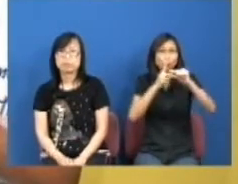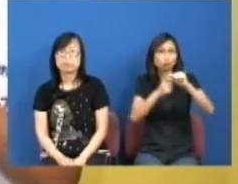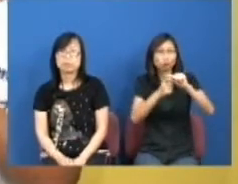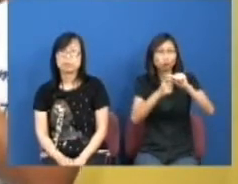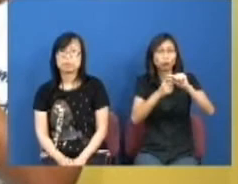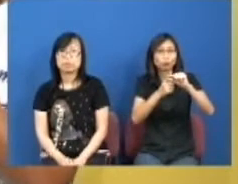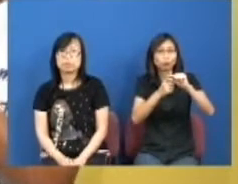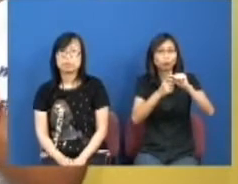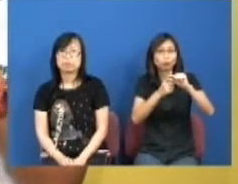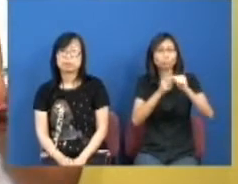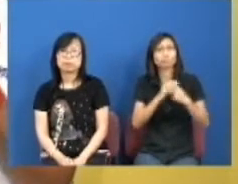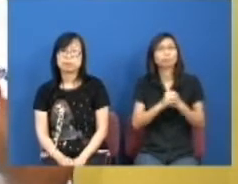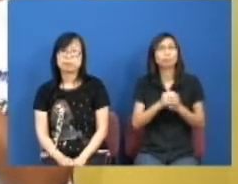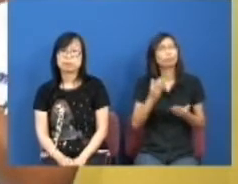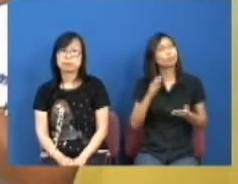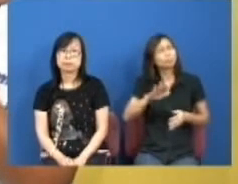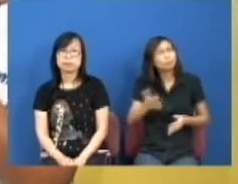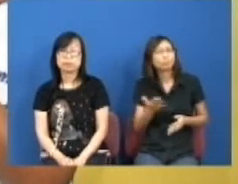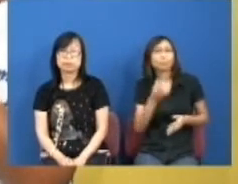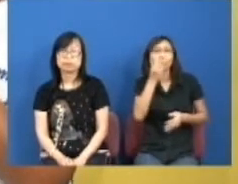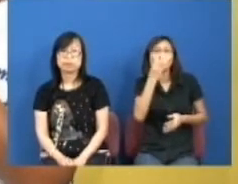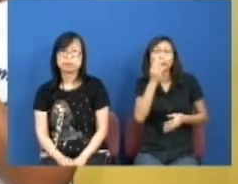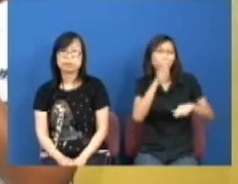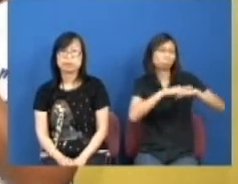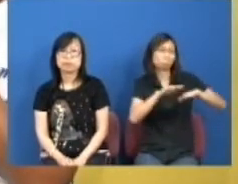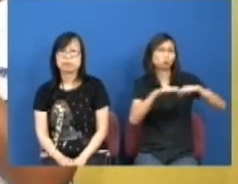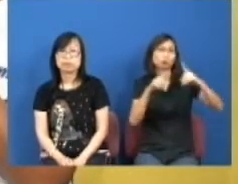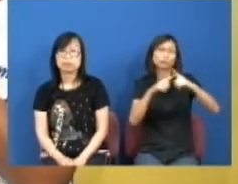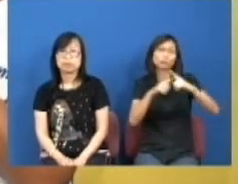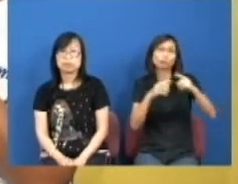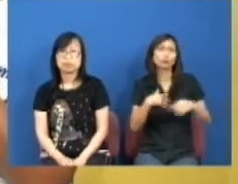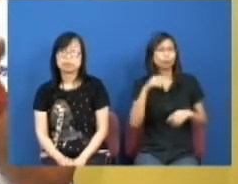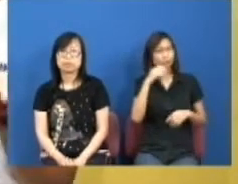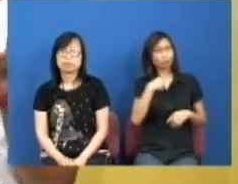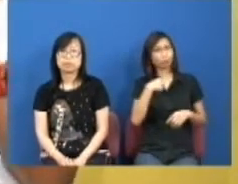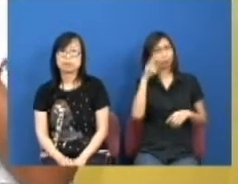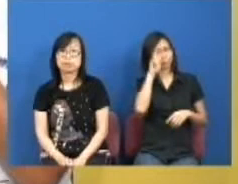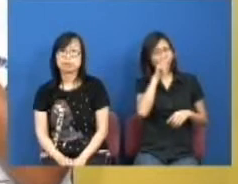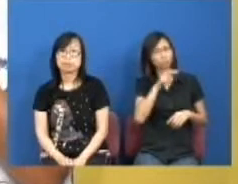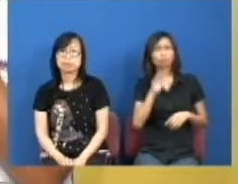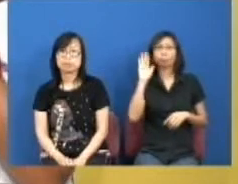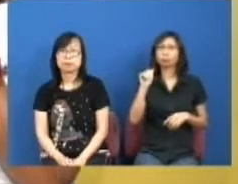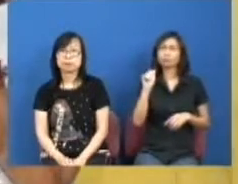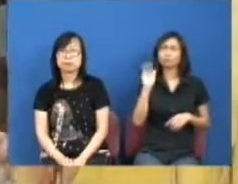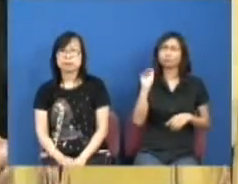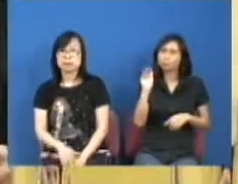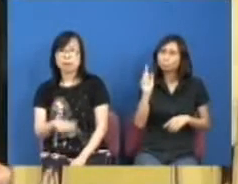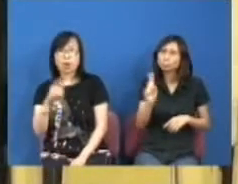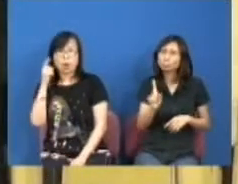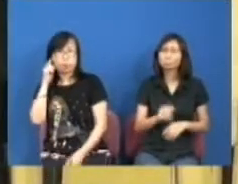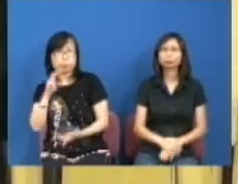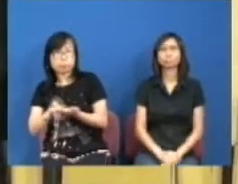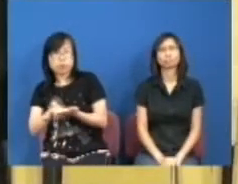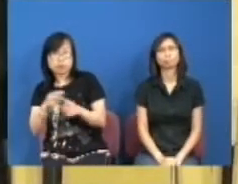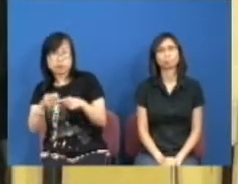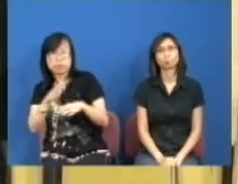啦。咁但係如果係作為一個普通市民，即係我哋見到依情況，究竟可以點做呢？ 我相信香